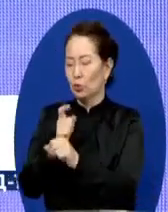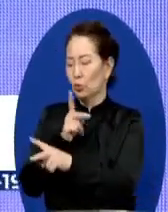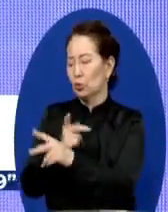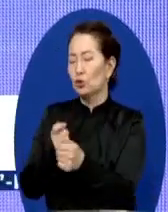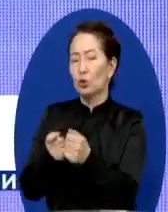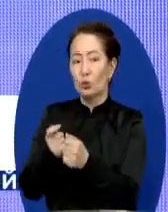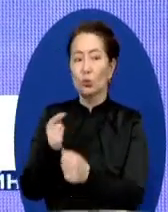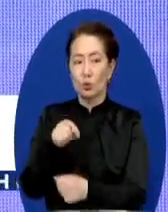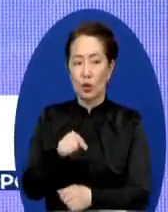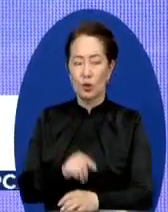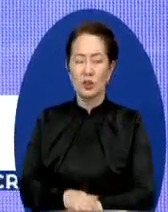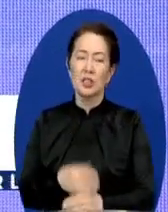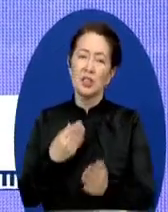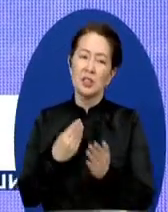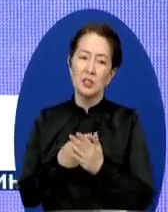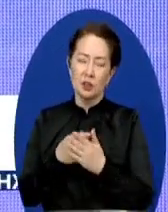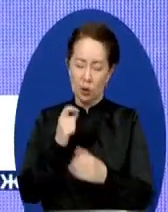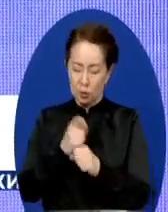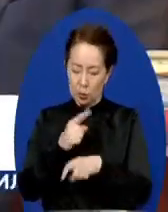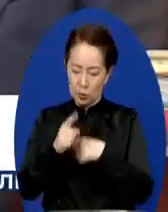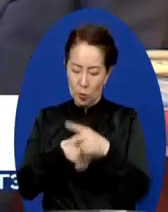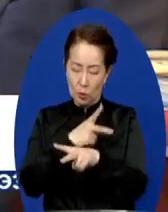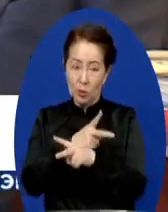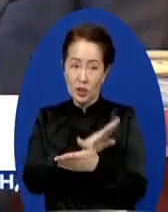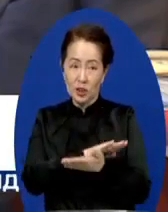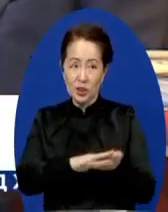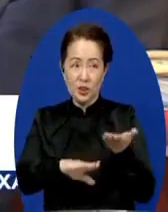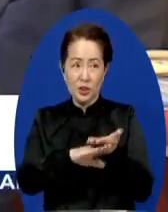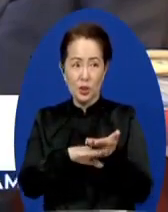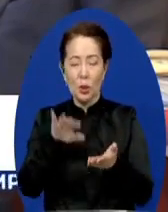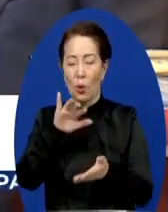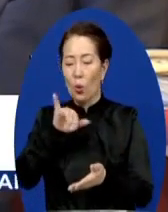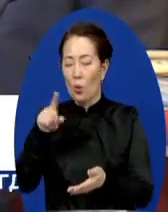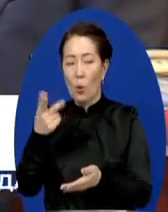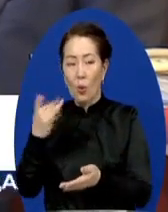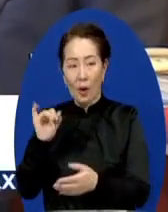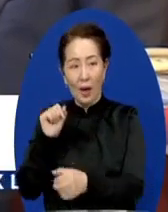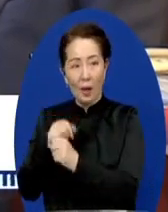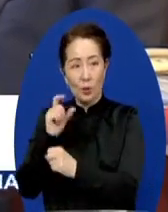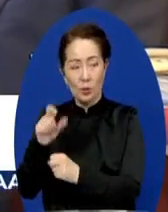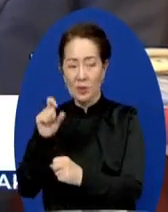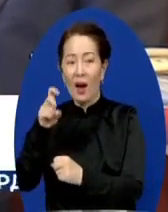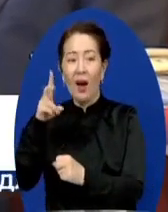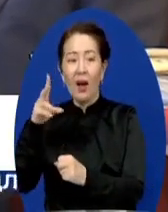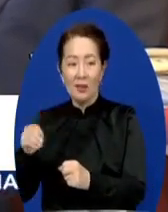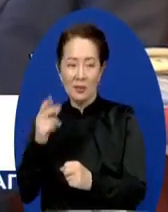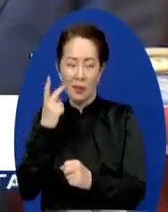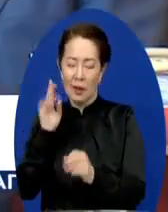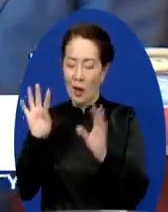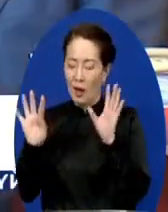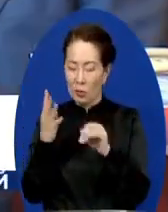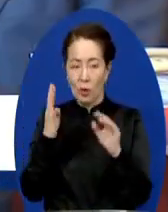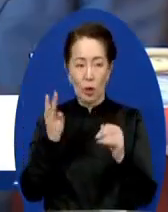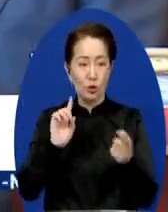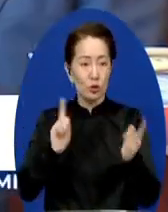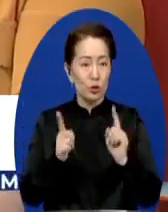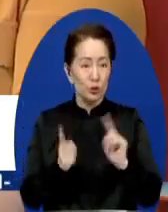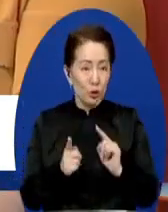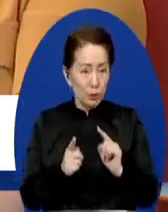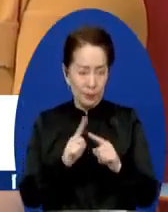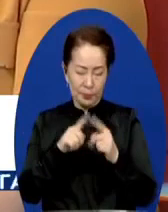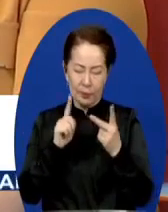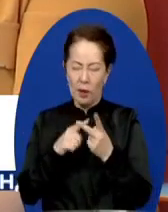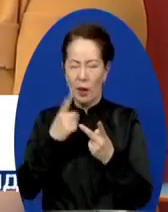энэ жилээс хэрэгжиж эхэлсэн. Жишээ нь хөдөлмөрийн тухай хуулийн шинжилэлээр уулуурхаан салбарт ажиллах стын ээлжийг 14-14 болгож